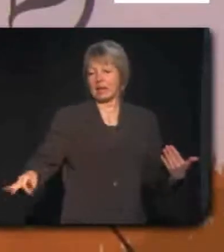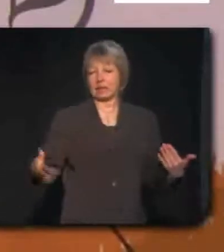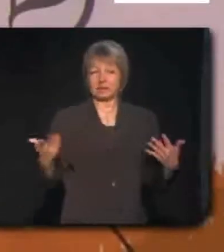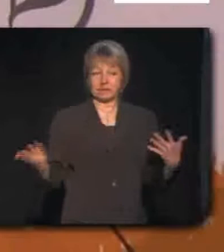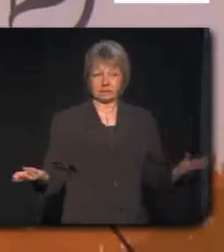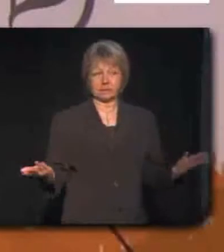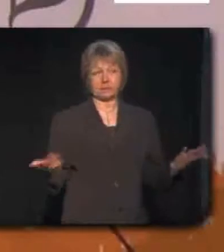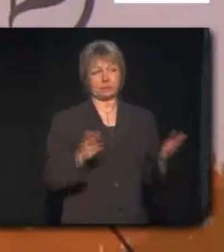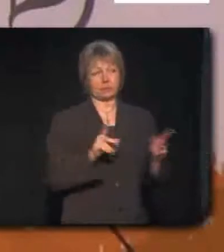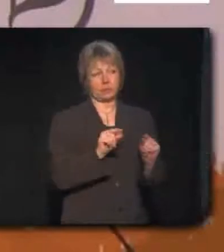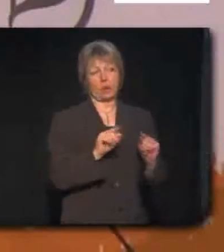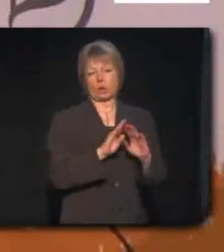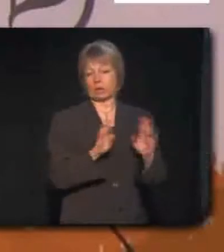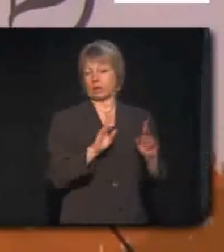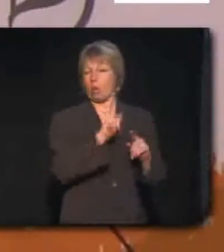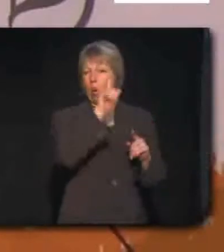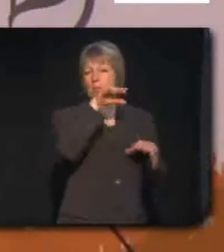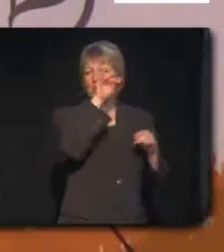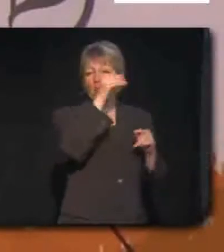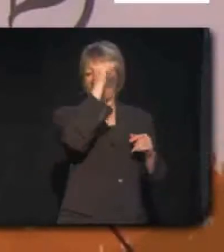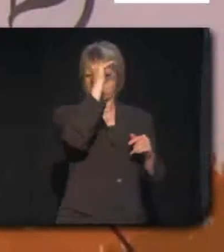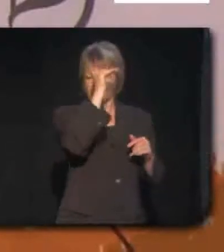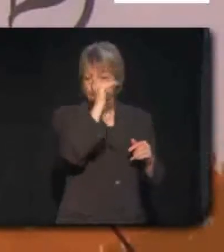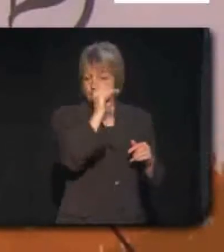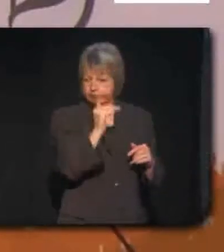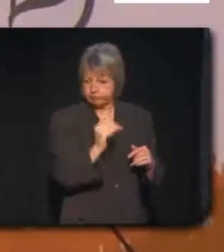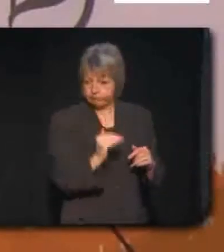das first in first out abarbeiten